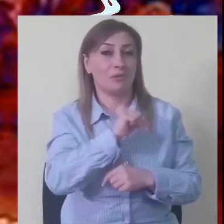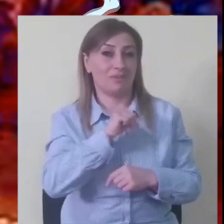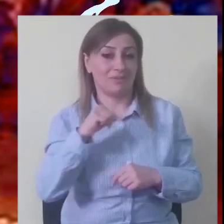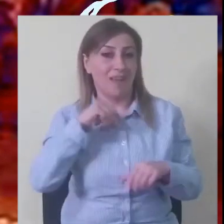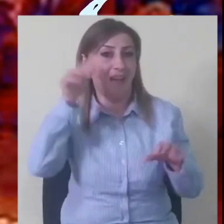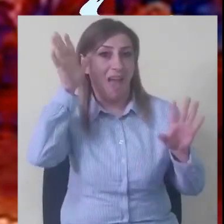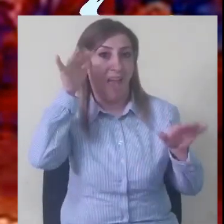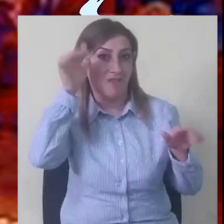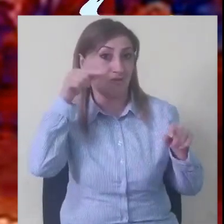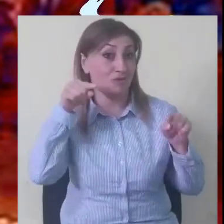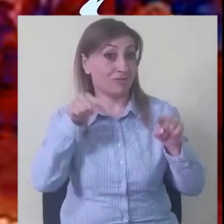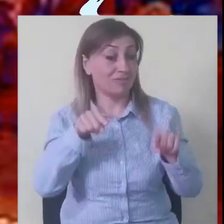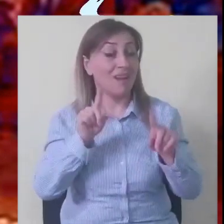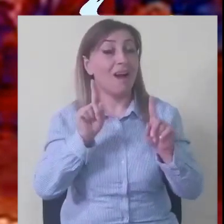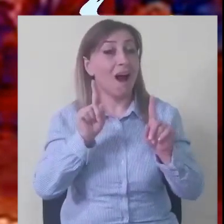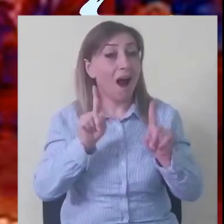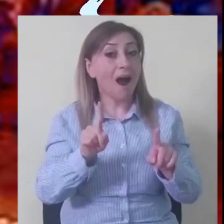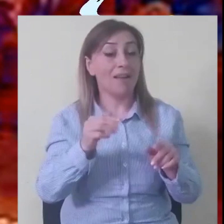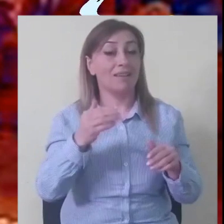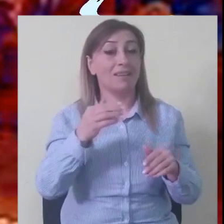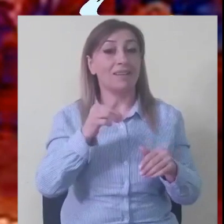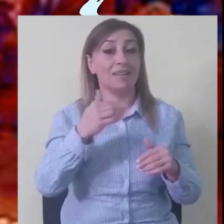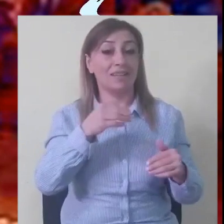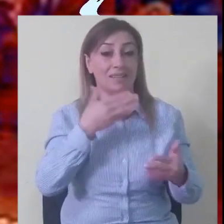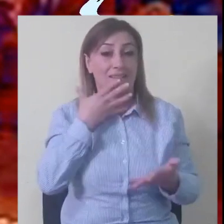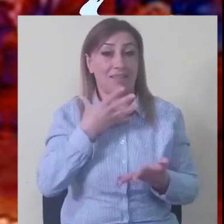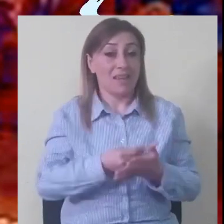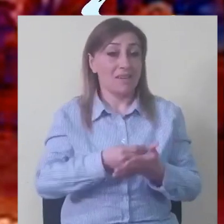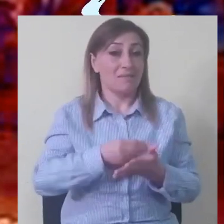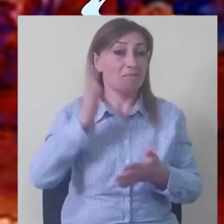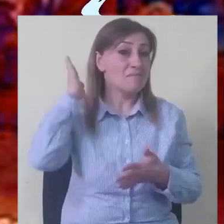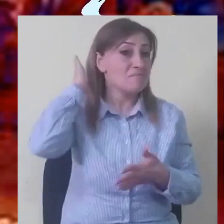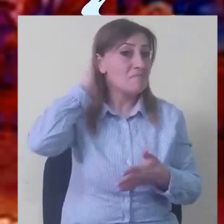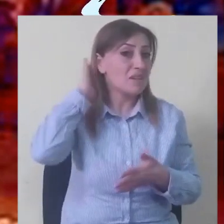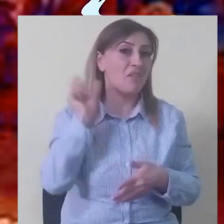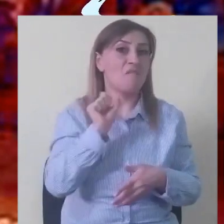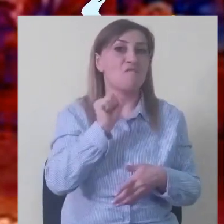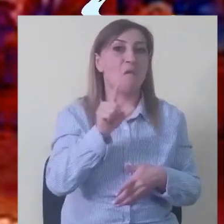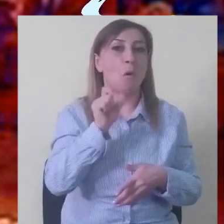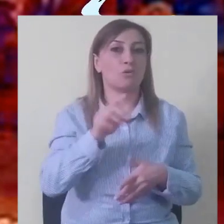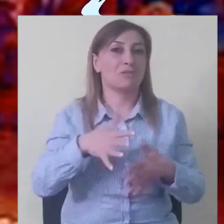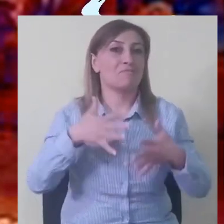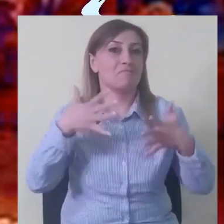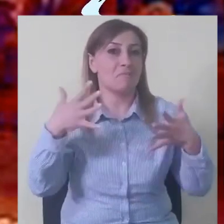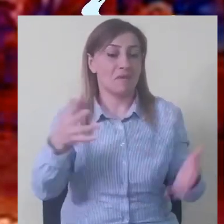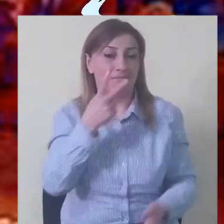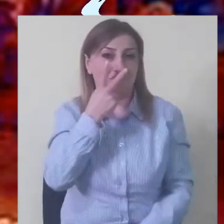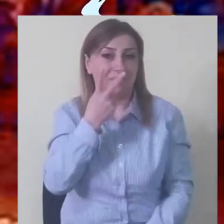հաստակող բիշտ ավանակին, այլ իր շալակի ոսկու մեծ պարկին։